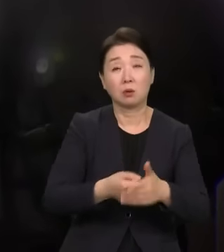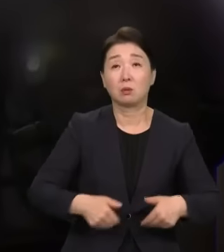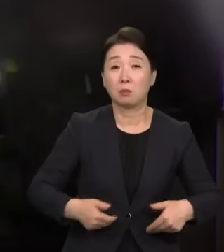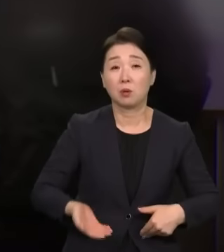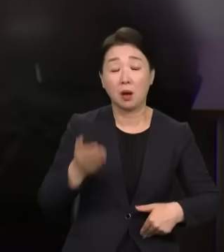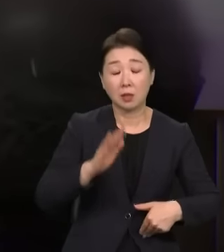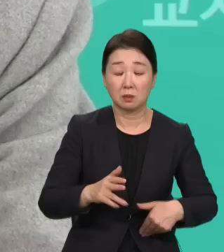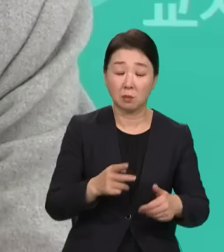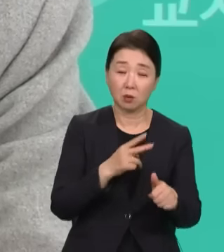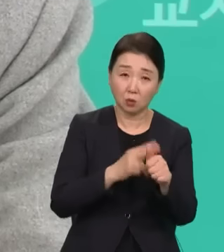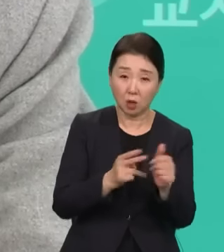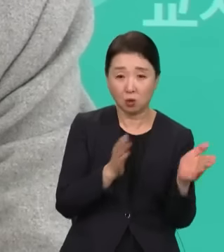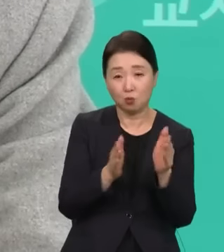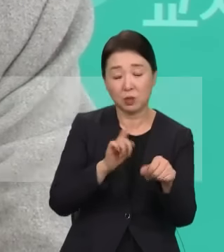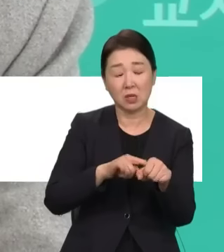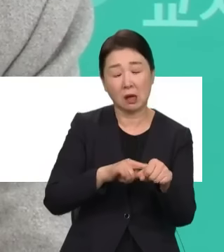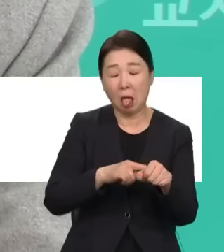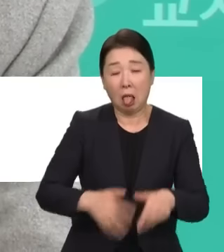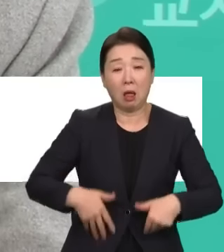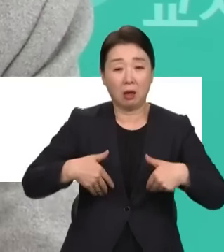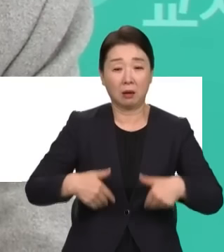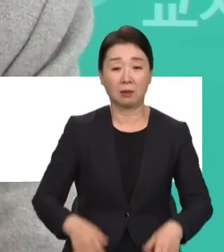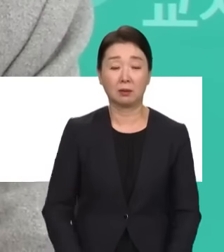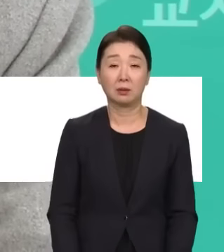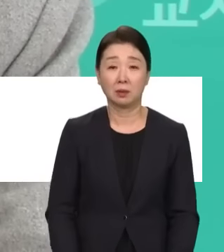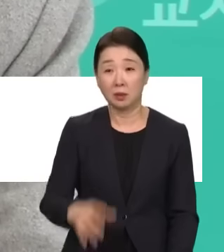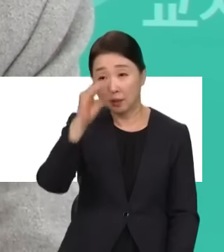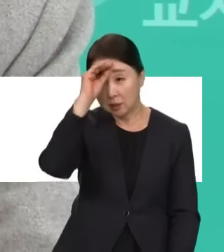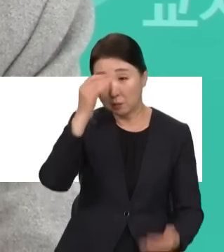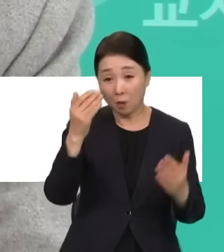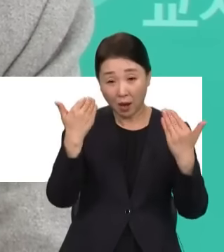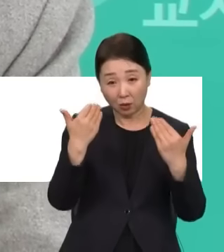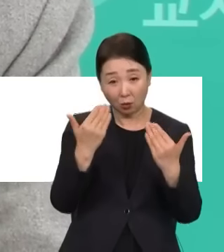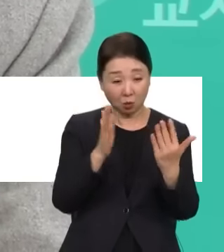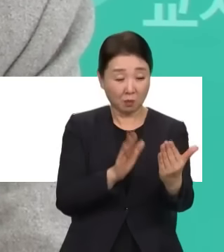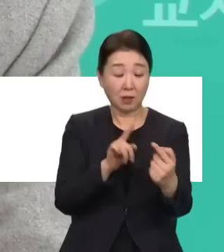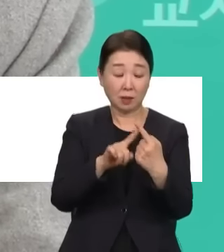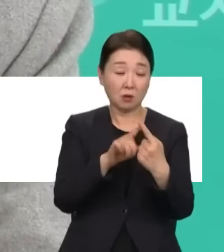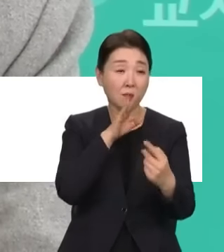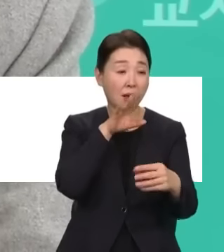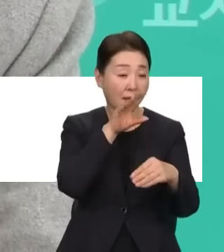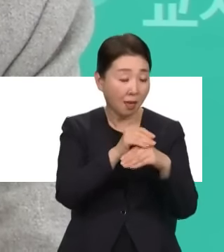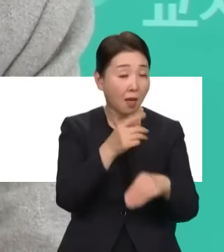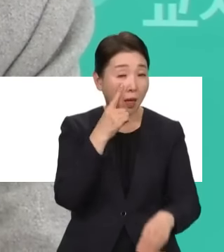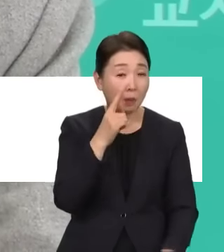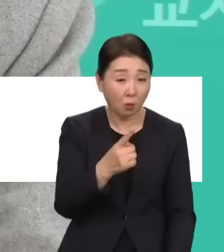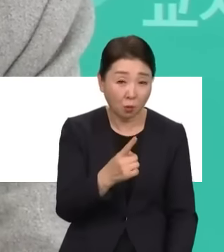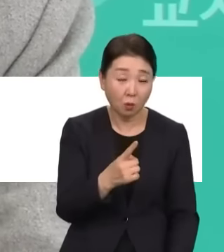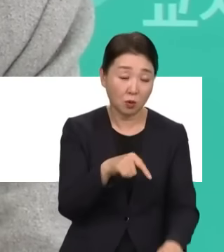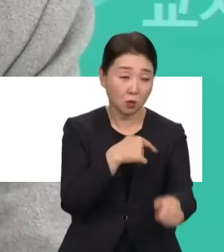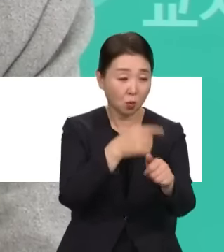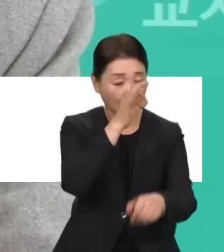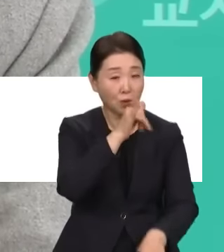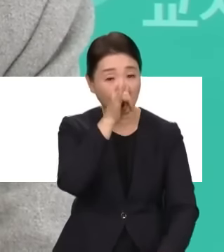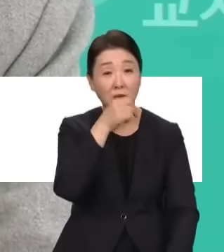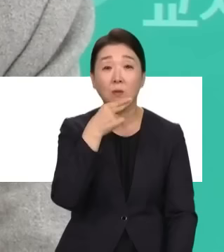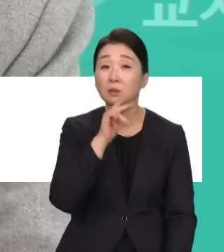비판도 나왔습니다. 시범 학교를 대상으로 해서 실제 적용을 시켜보고 아까 교육적 효과가